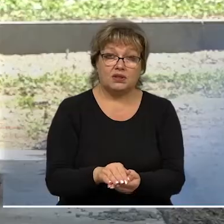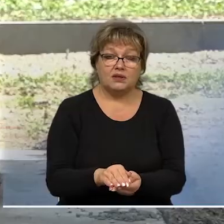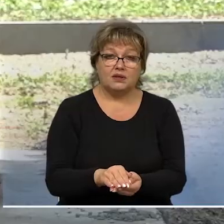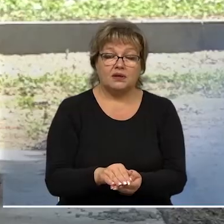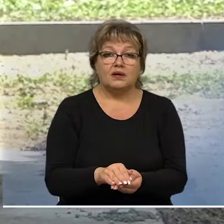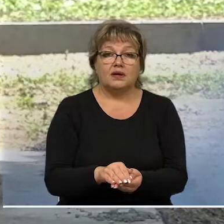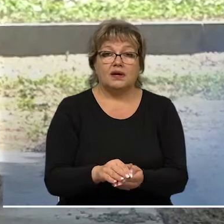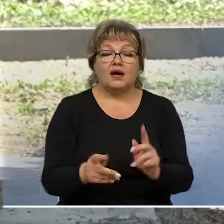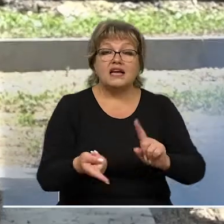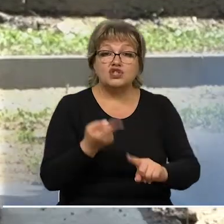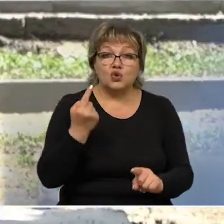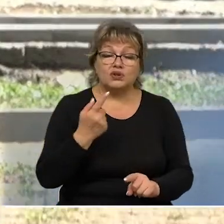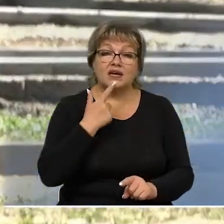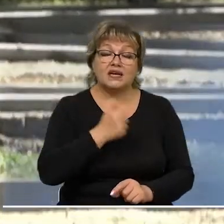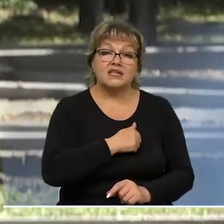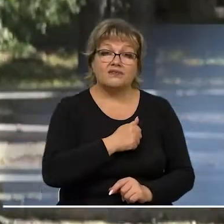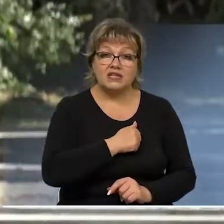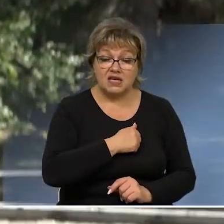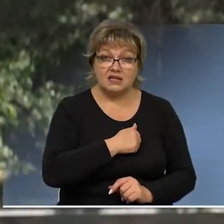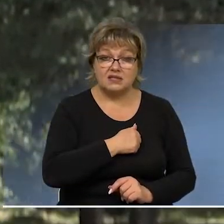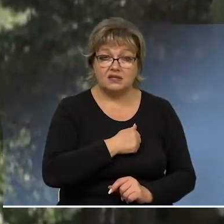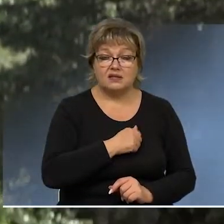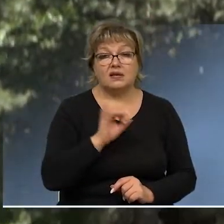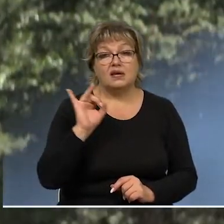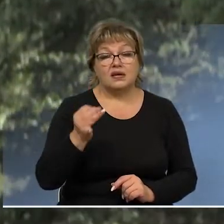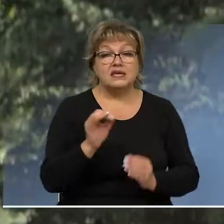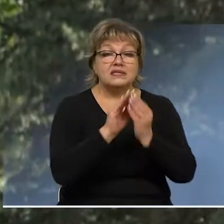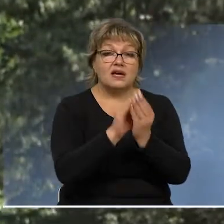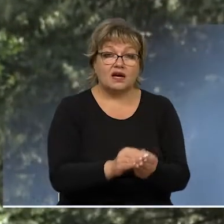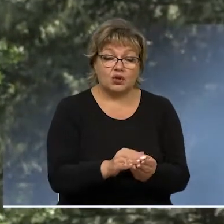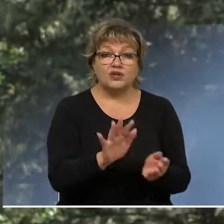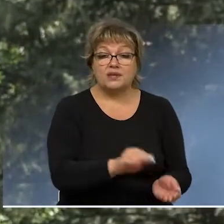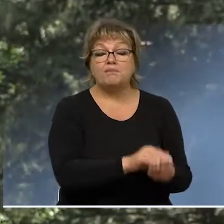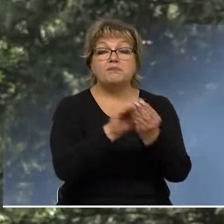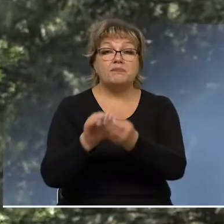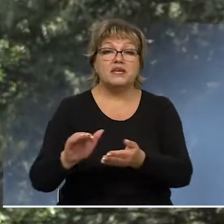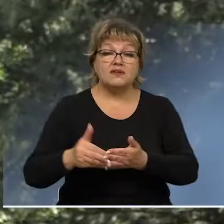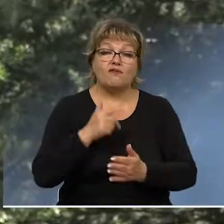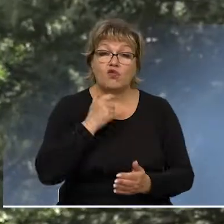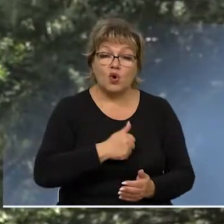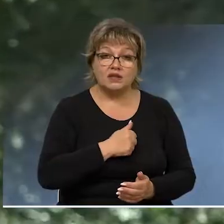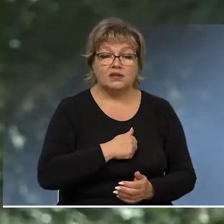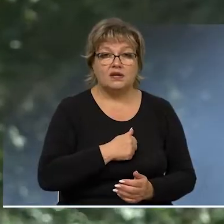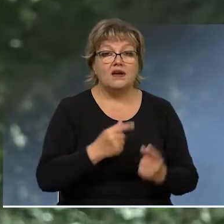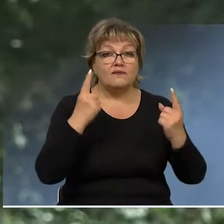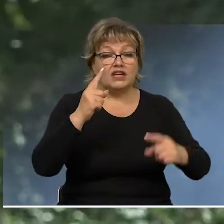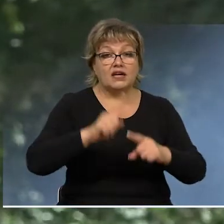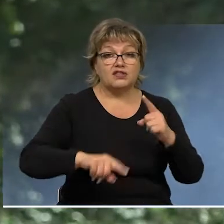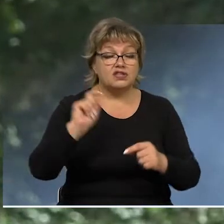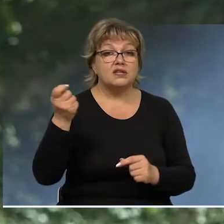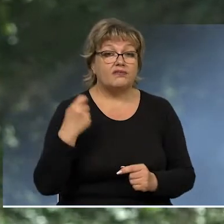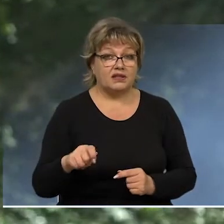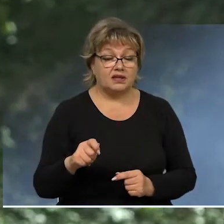захоронены казненные красногвардейцы и захоронены перезахоронены воины